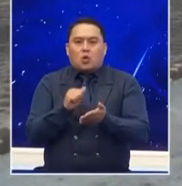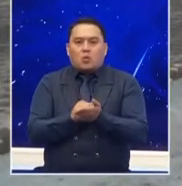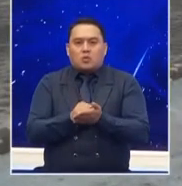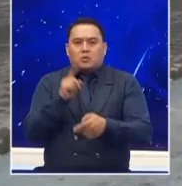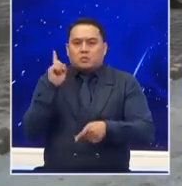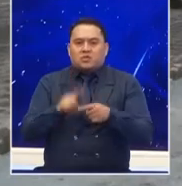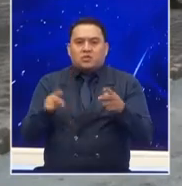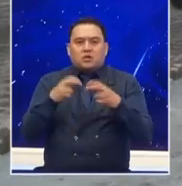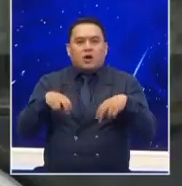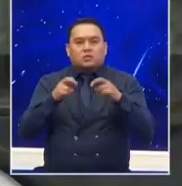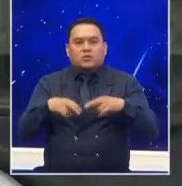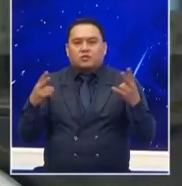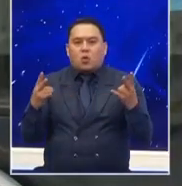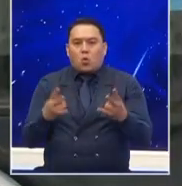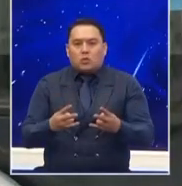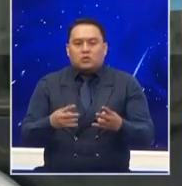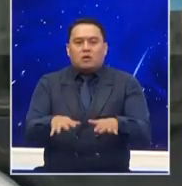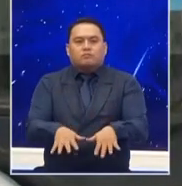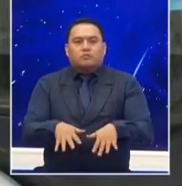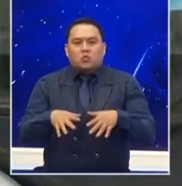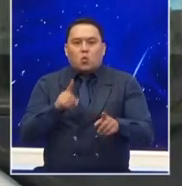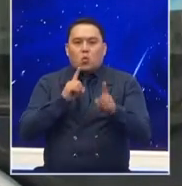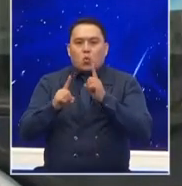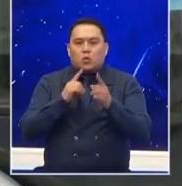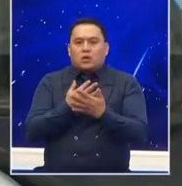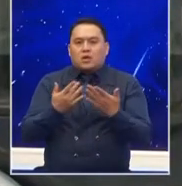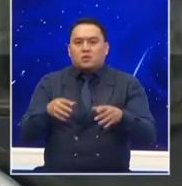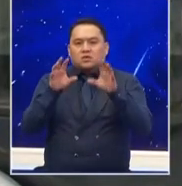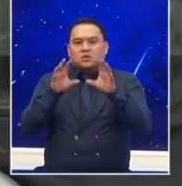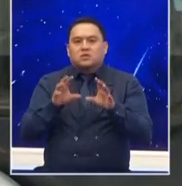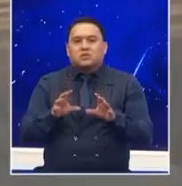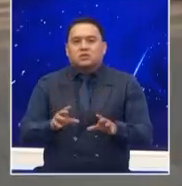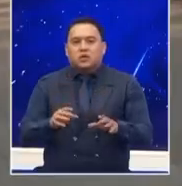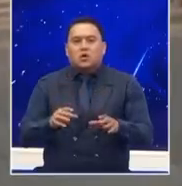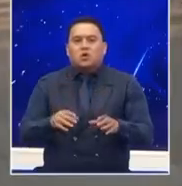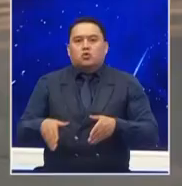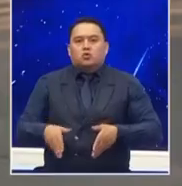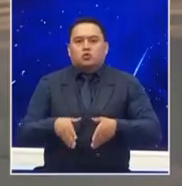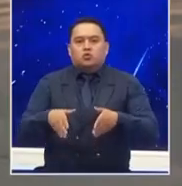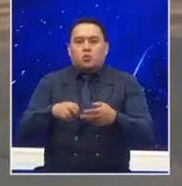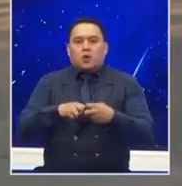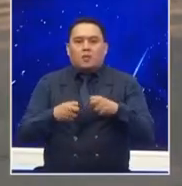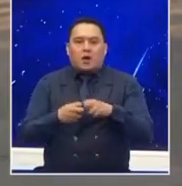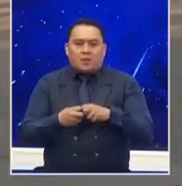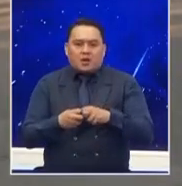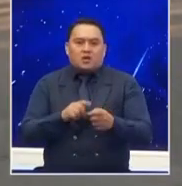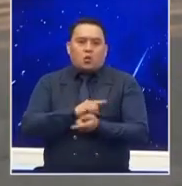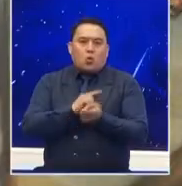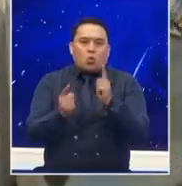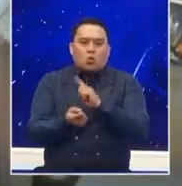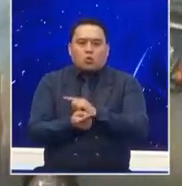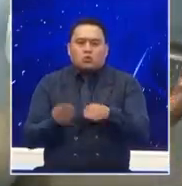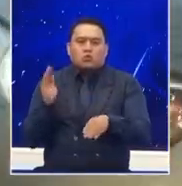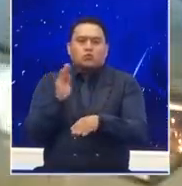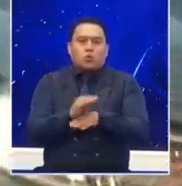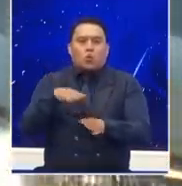жедел қарауды тапсырды. Бүгін мәжілістің жалпы отырысында кейбір заңнамалық актілерге жол жүрісі мәселелері бойынша өзгерістер мен